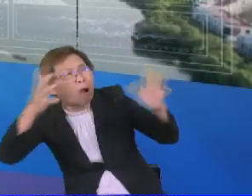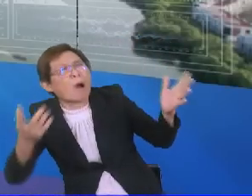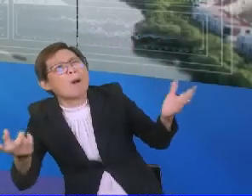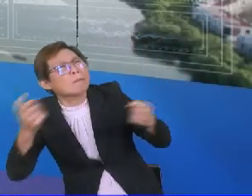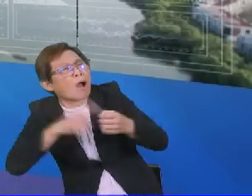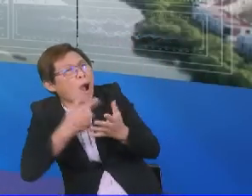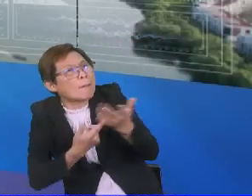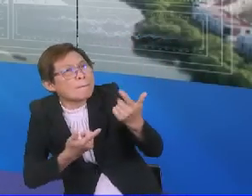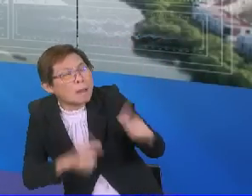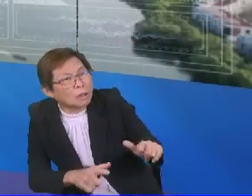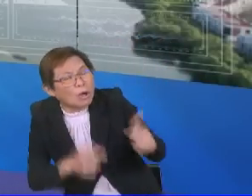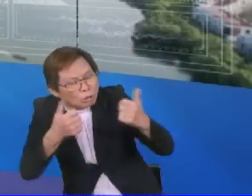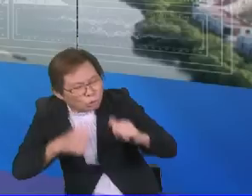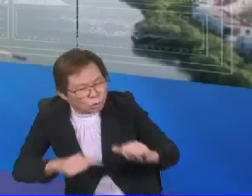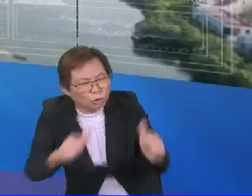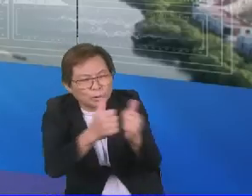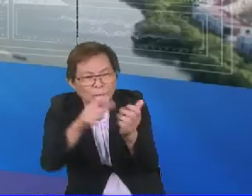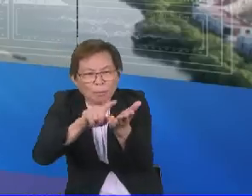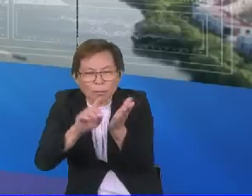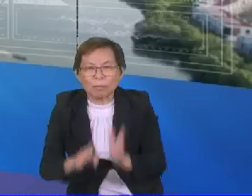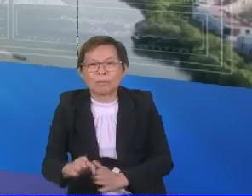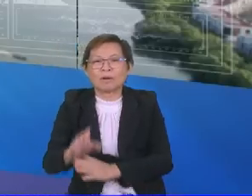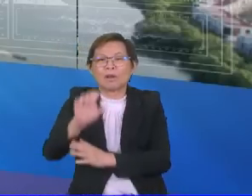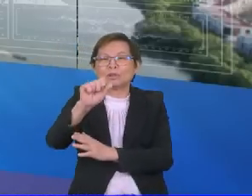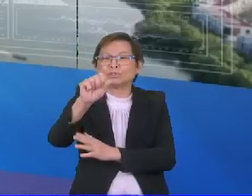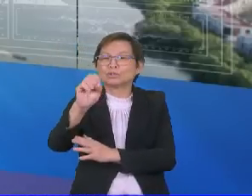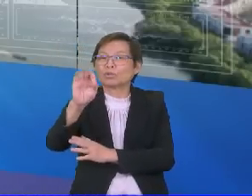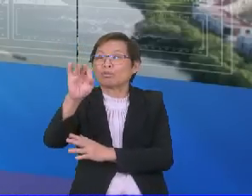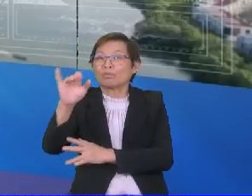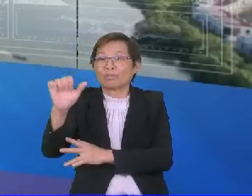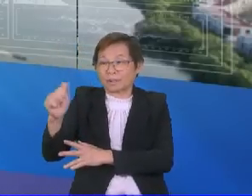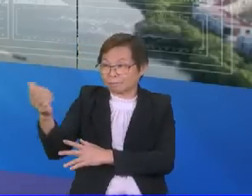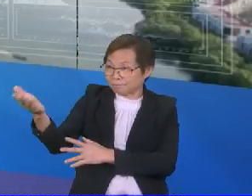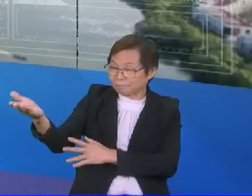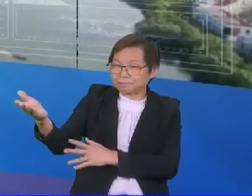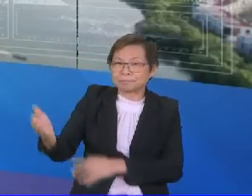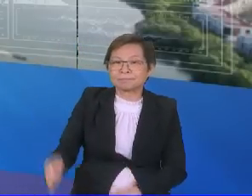situasi semasa terus saja bersama wartawan Syarif Sofia Daud